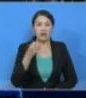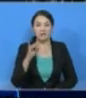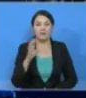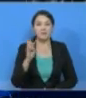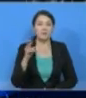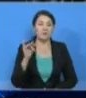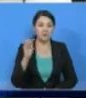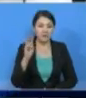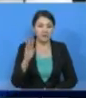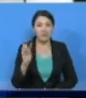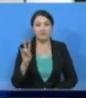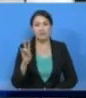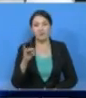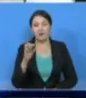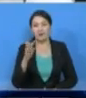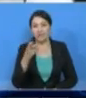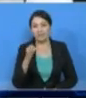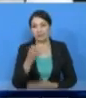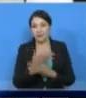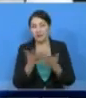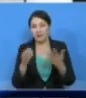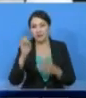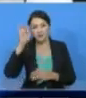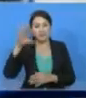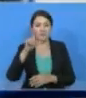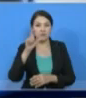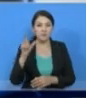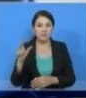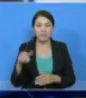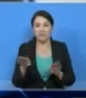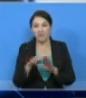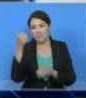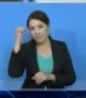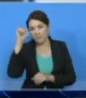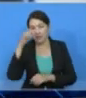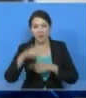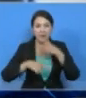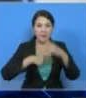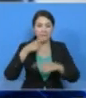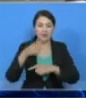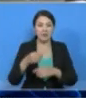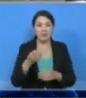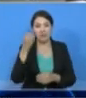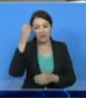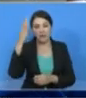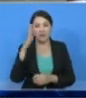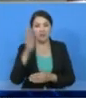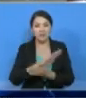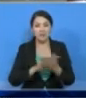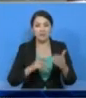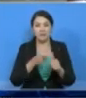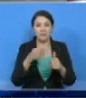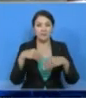Ғабиден Мұстафин, Тұманбай Молдағалиев, Мәлік Ғабдуллин және Спандияр Көбеев секілді батыр бабаларымыз бен ақын жазушыларымыздың есімдері